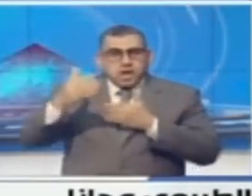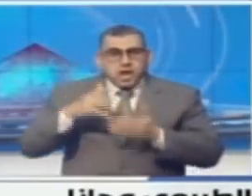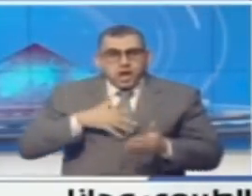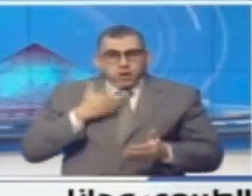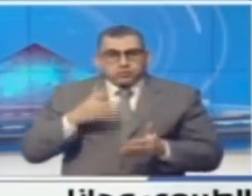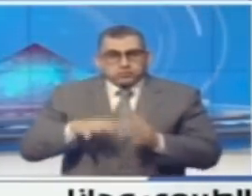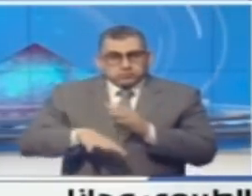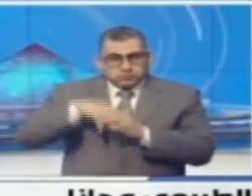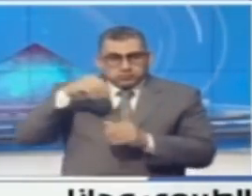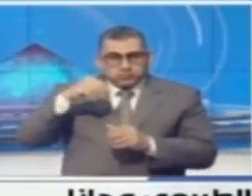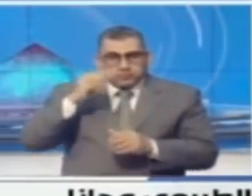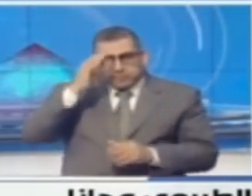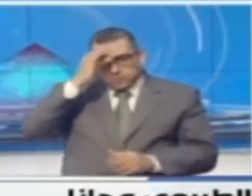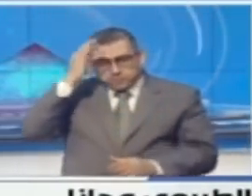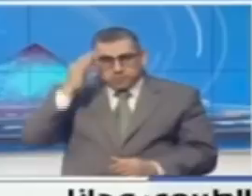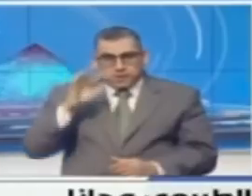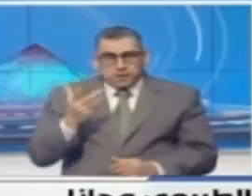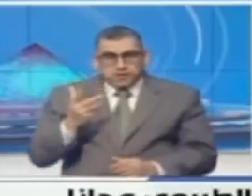حاجة. كمثال،